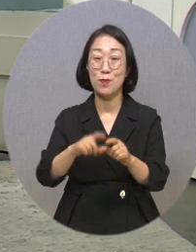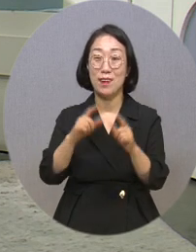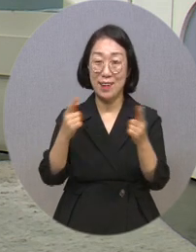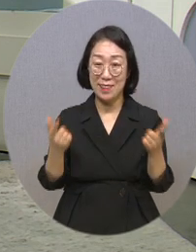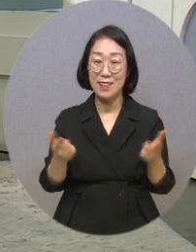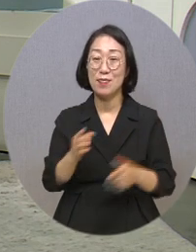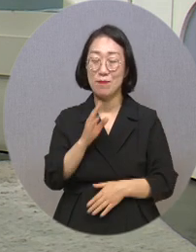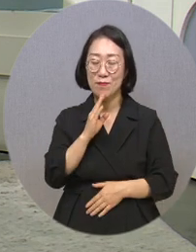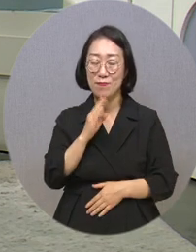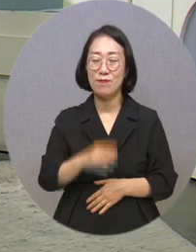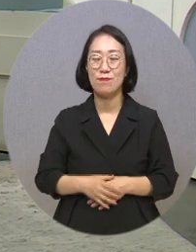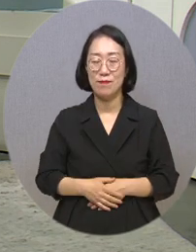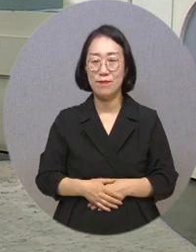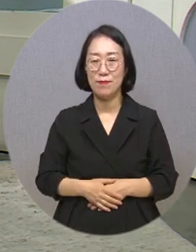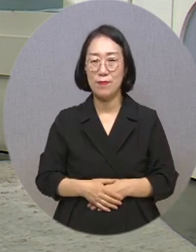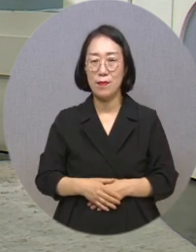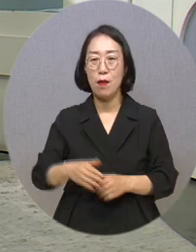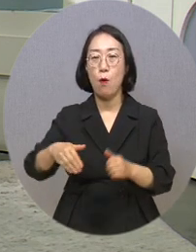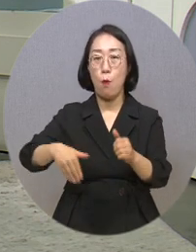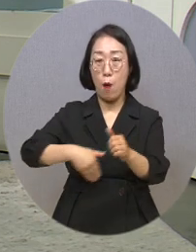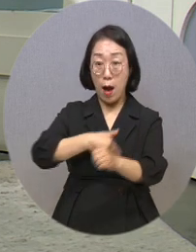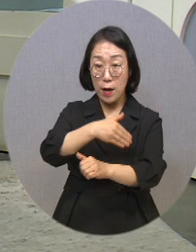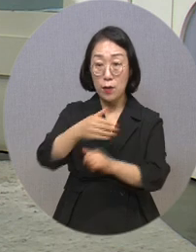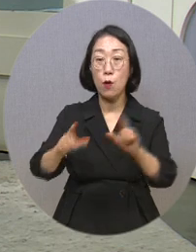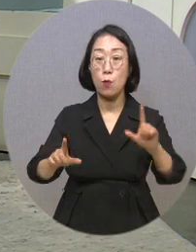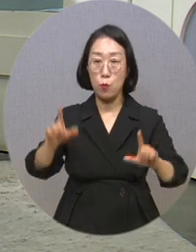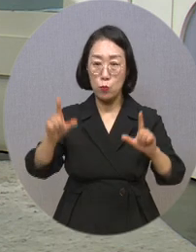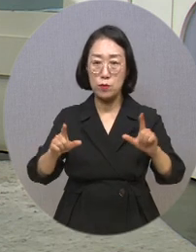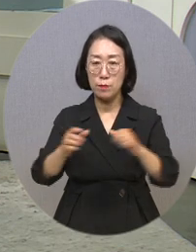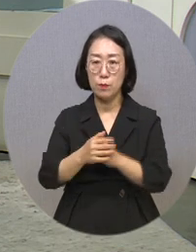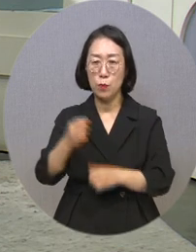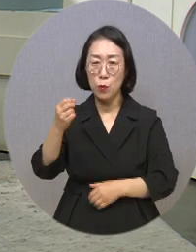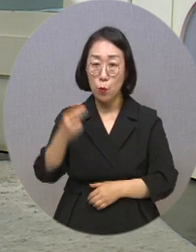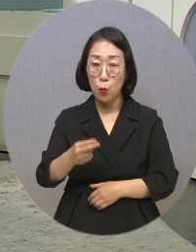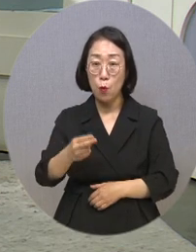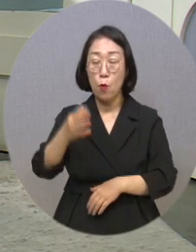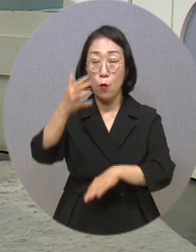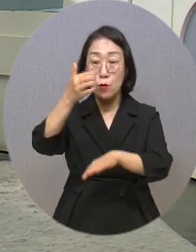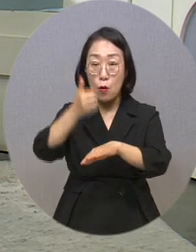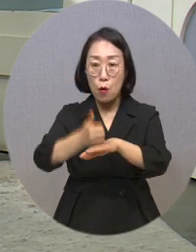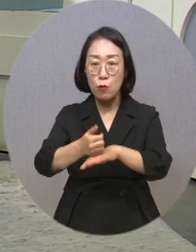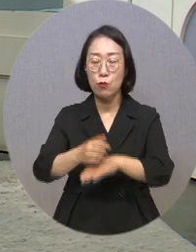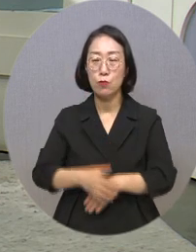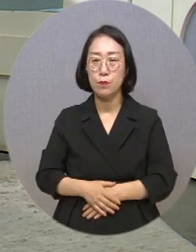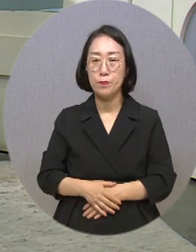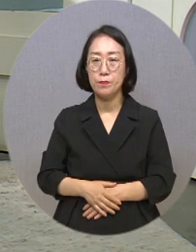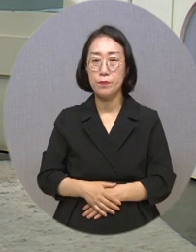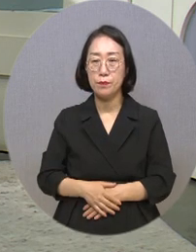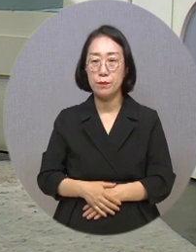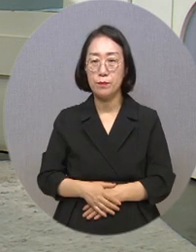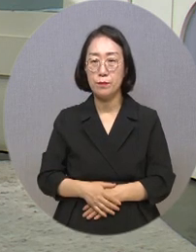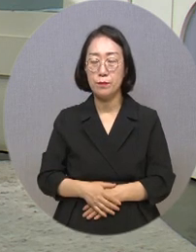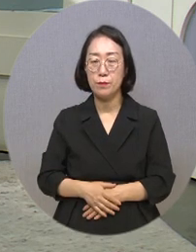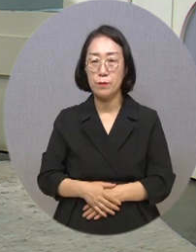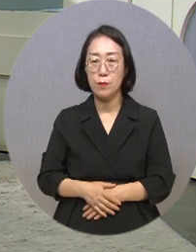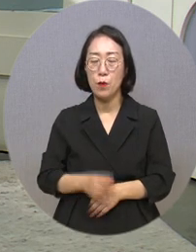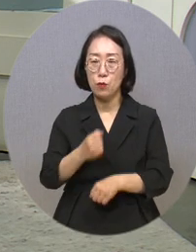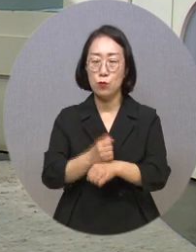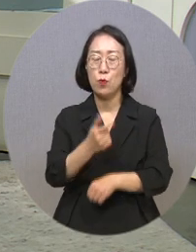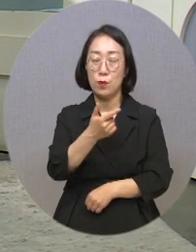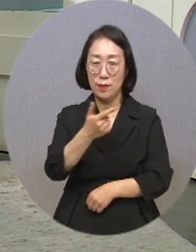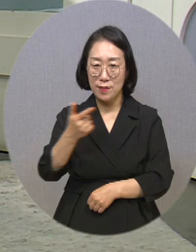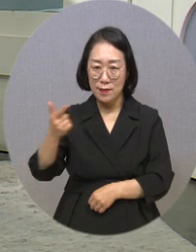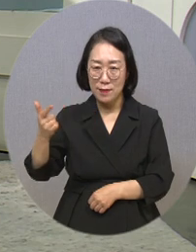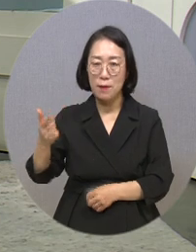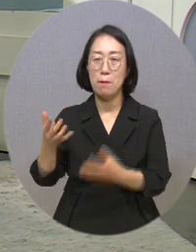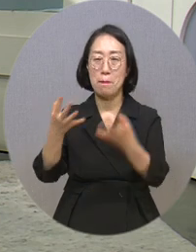그래서 여러 가지 이제 환경 여건도 그랬지만은 또 그러다 보니까 그런 공헌의 계기가 되시지